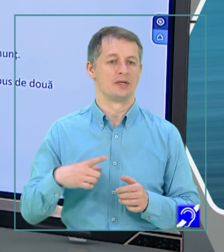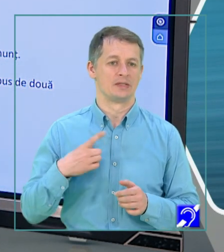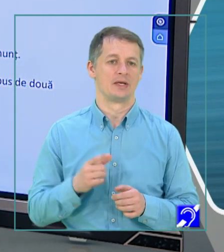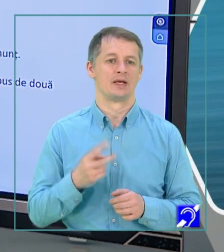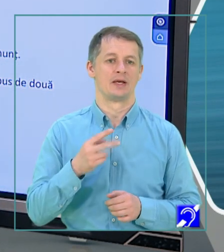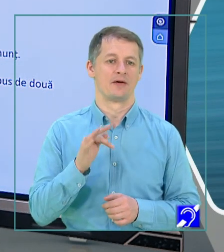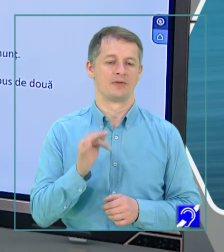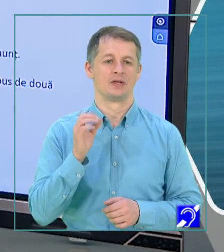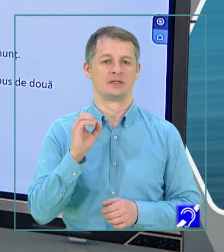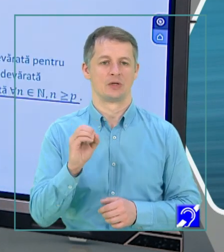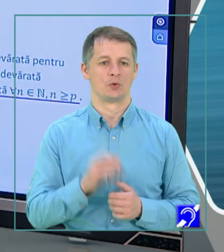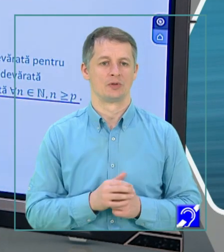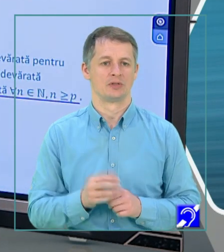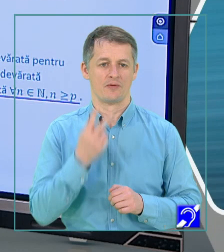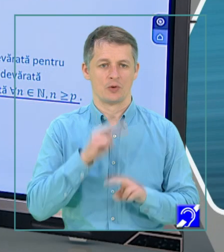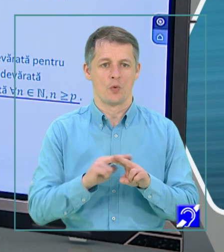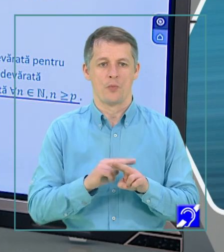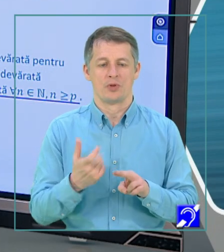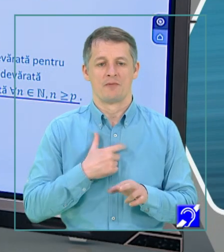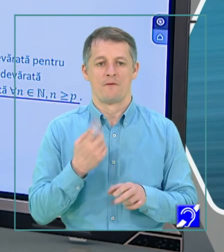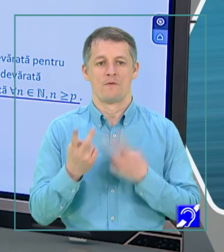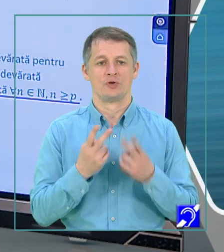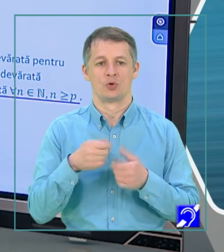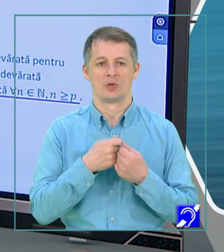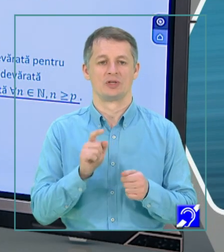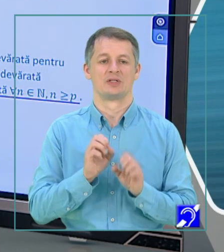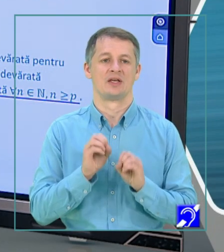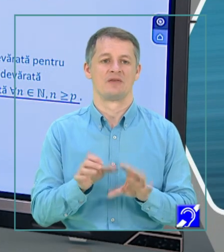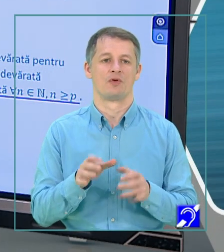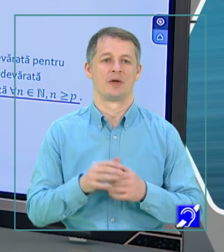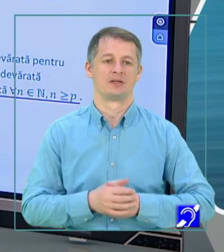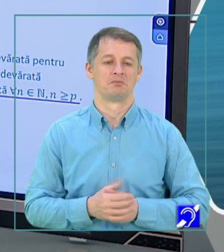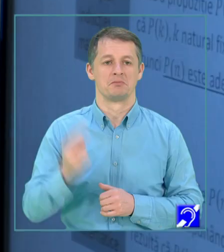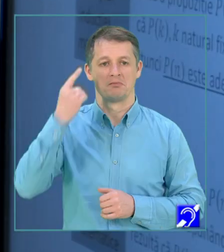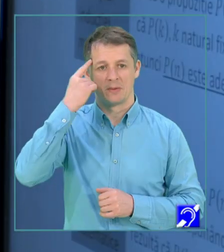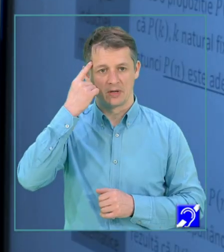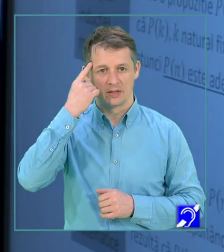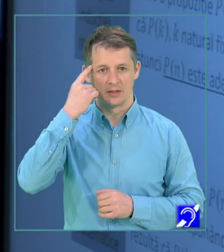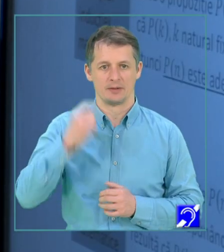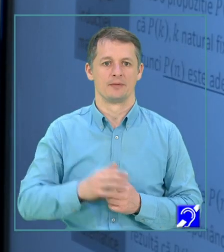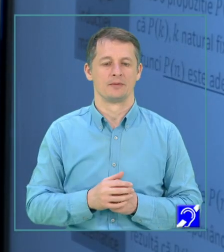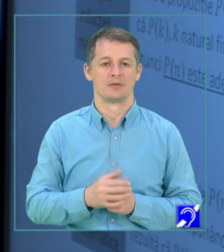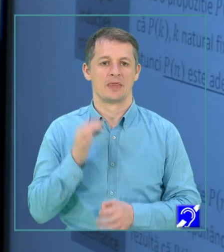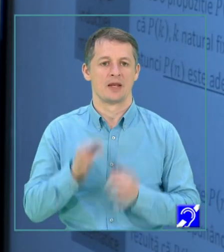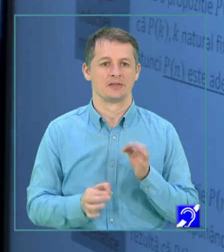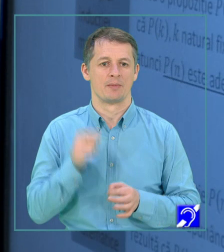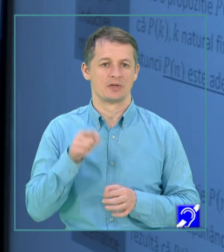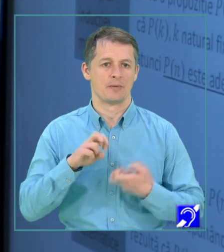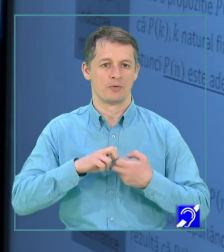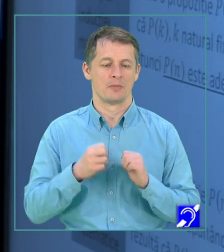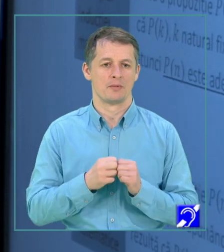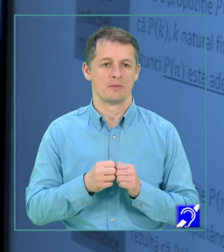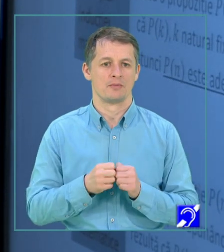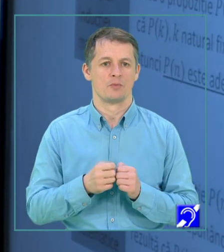0. Să vedem cum putem folosi toate aceste informații. M-am gândit întâi să analizăm această problemă puțin